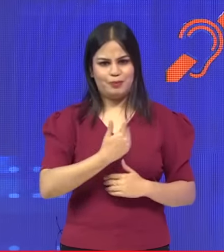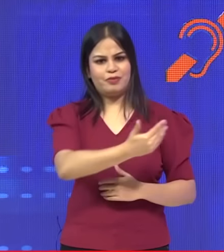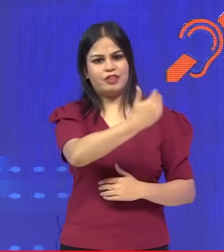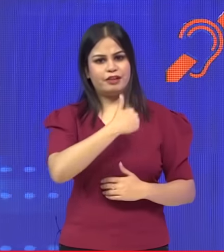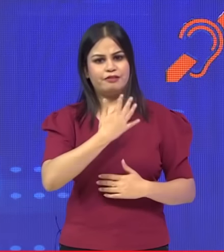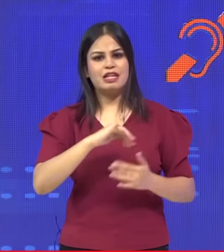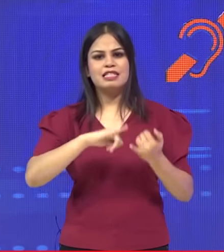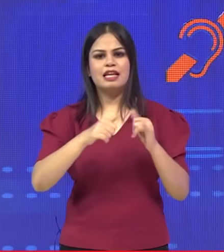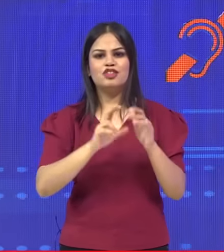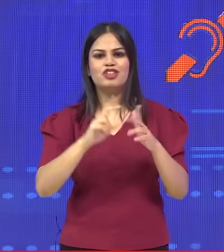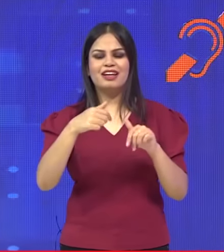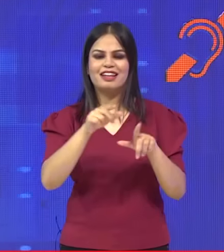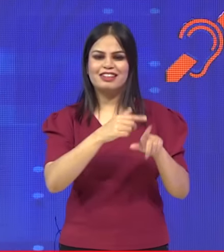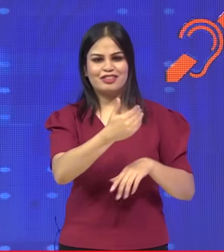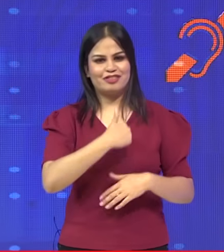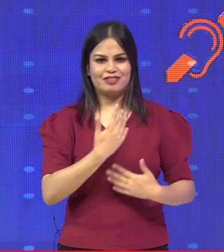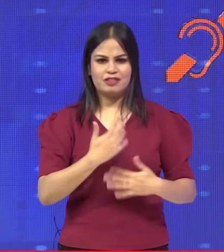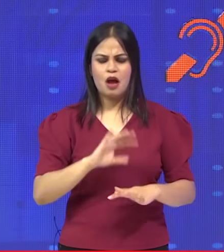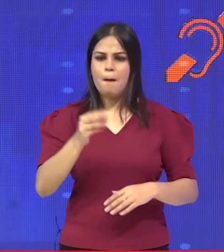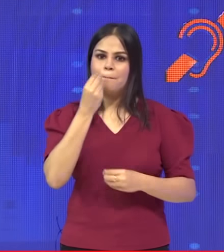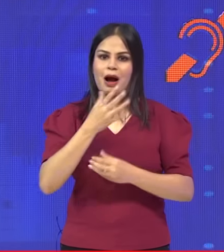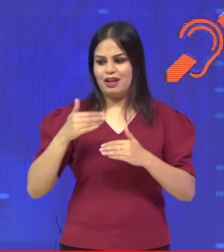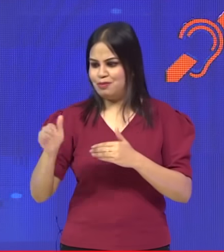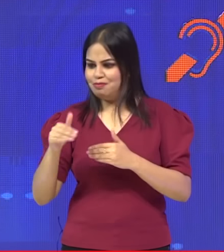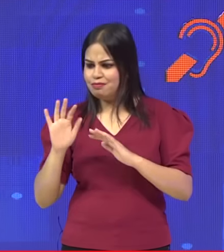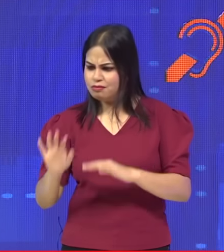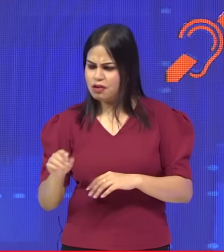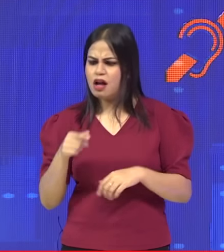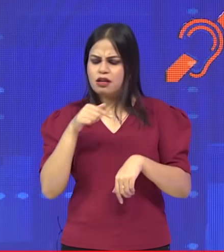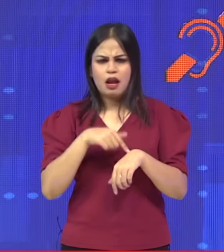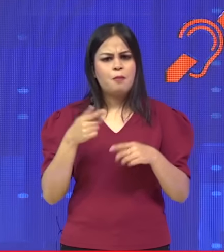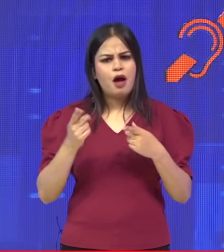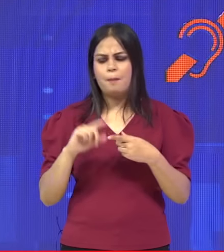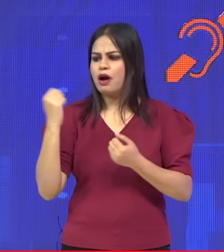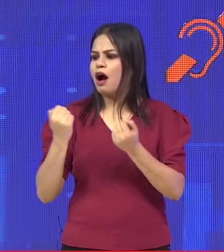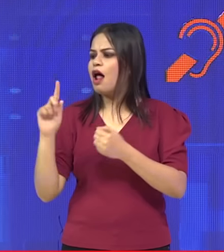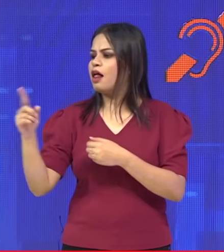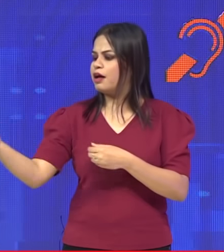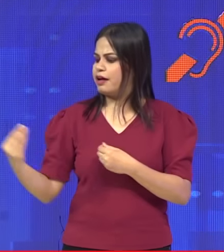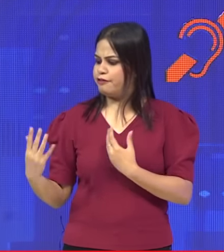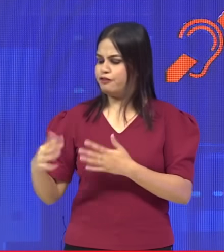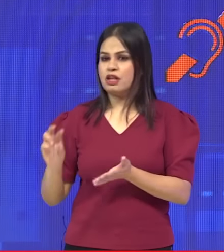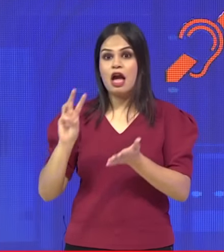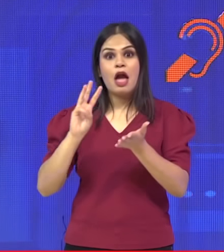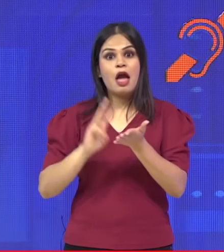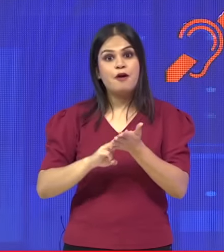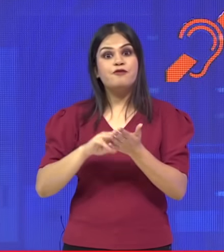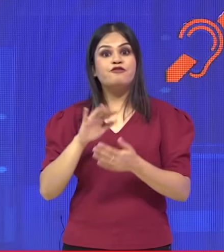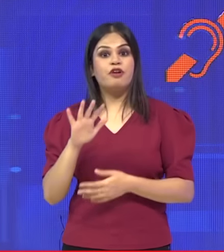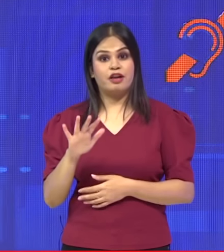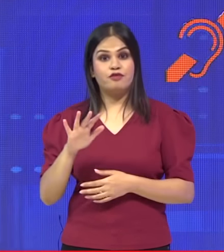पार्टी चल रही थी तो इस वक्त एक मेरे पास एक गाड़ी आई ब्रांड न्यू